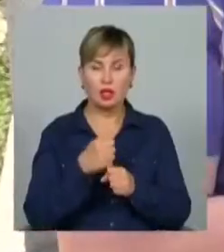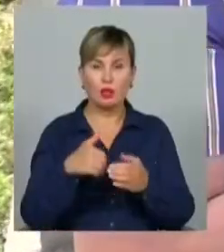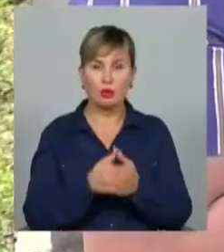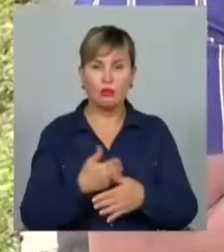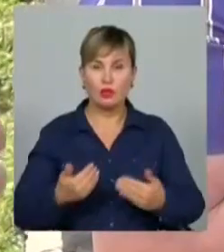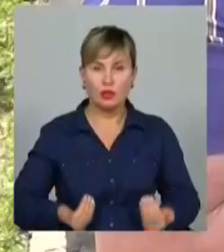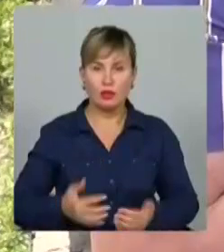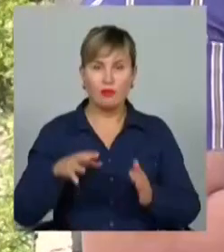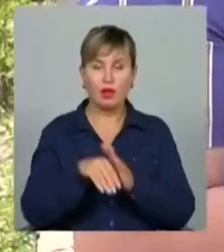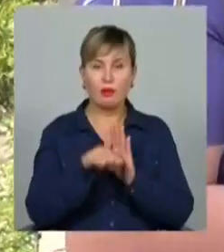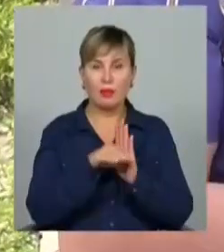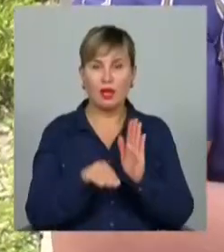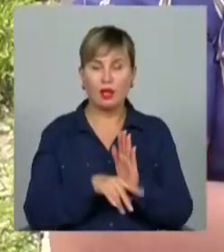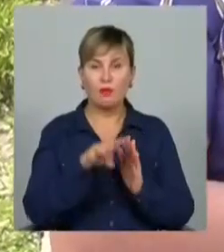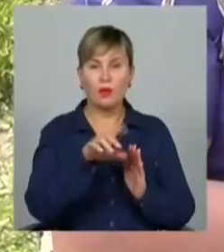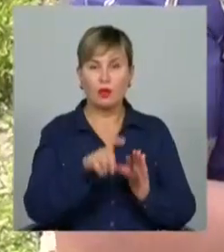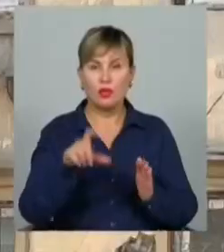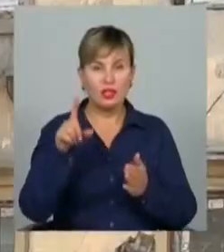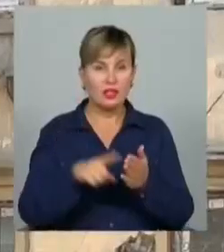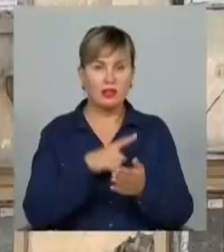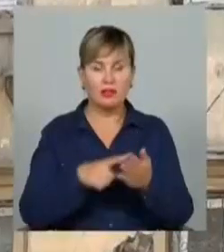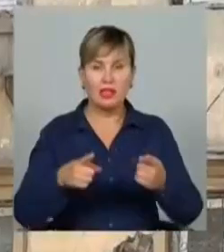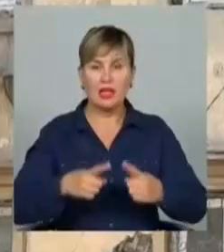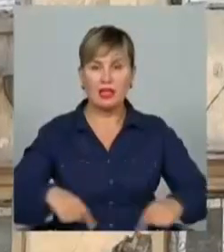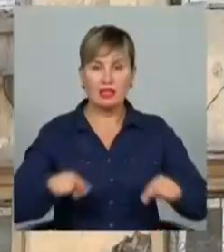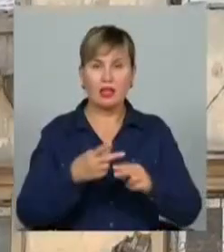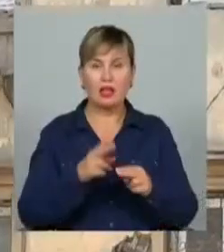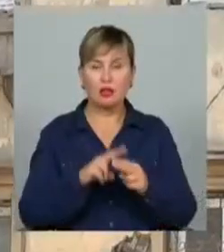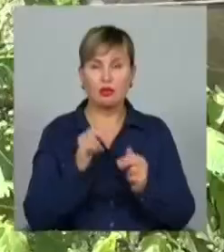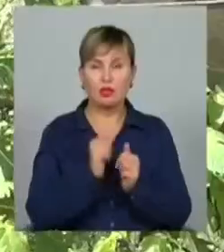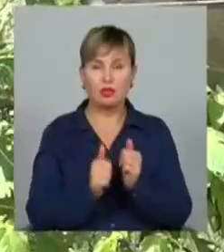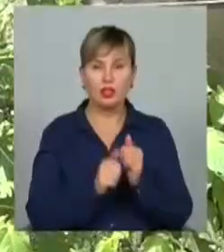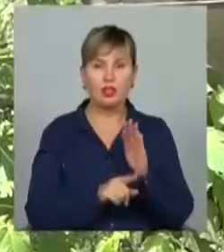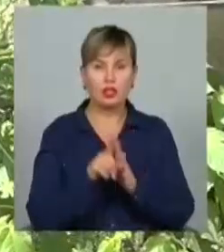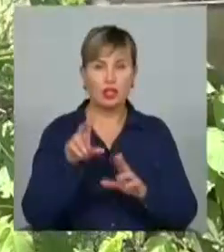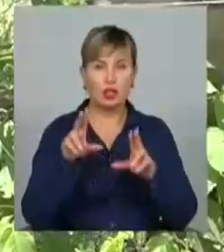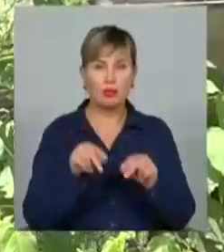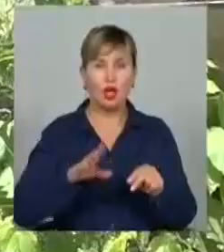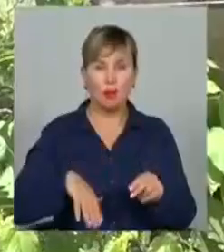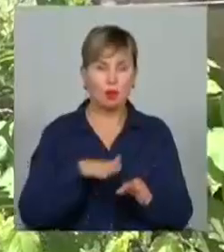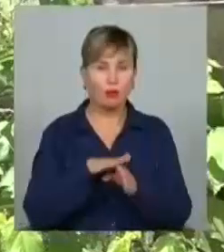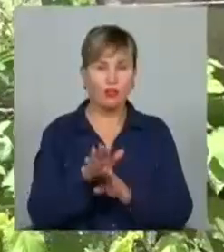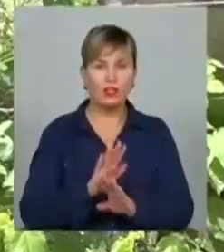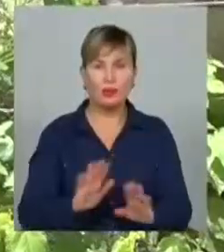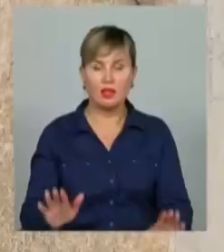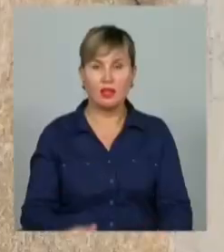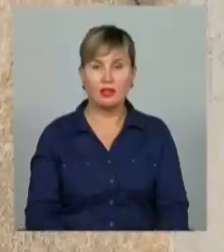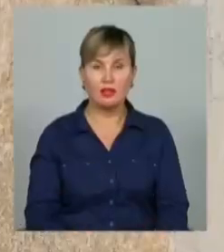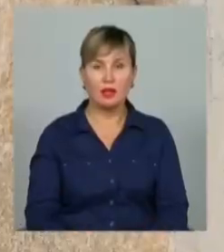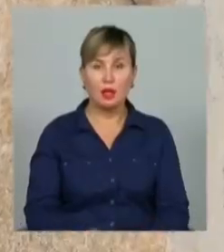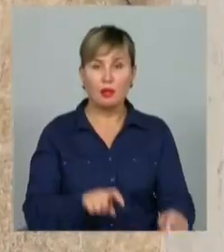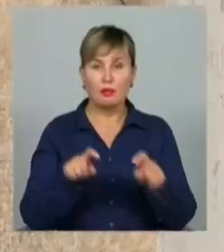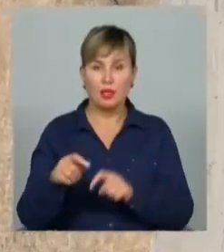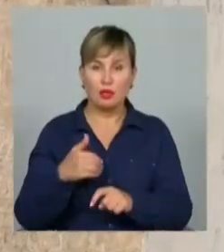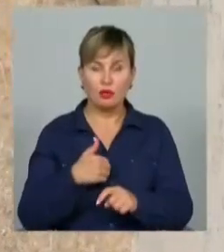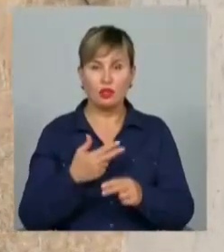рамках программы реновации. Но люди не доверяют подрядным организациям, которые зачастую сначала обещают, а потом не исполняют. Переехать хочется,